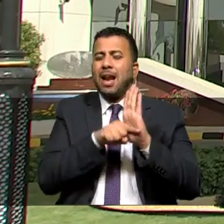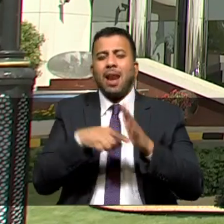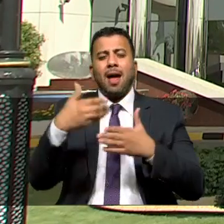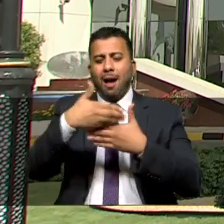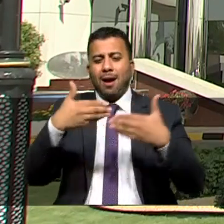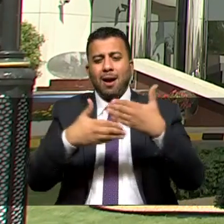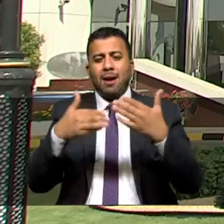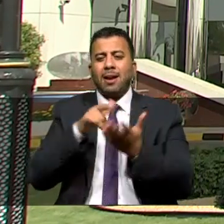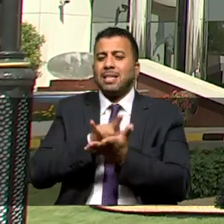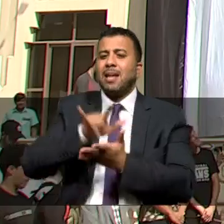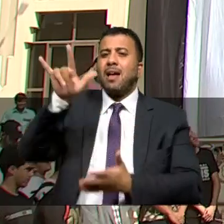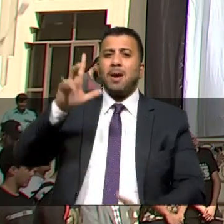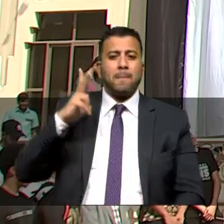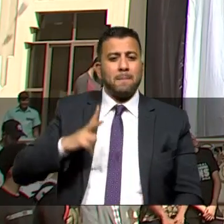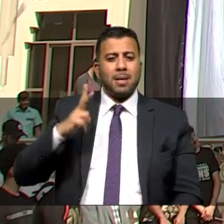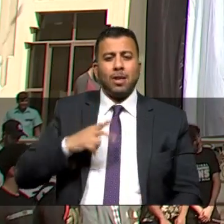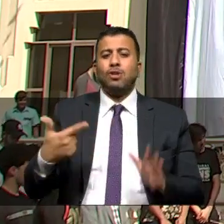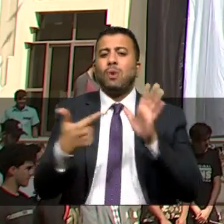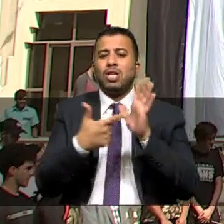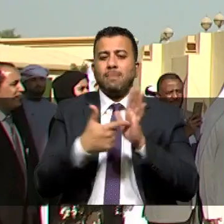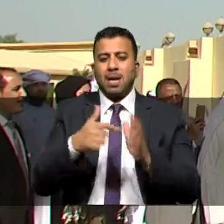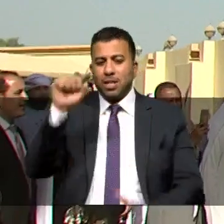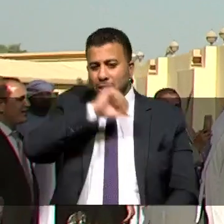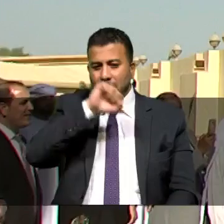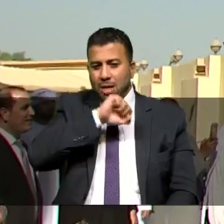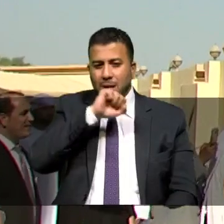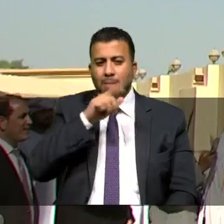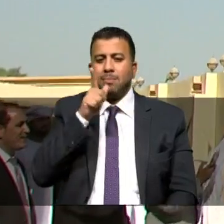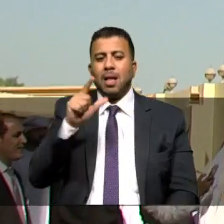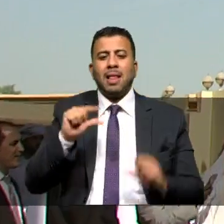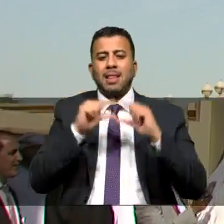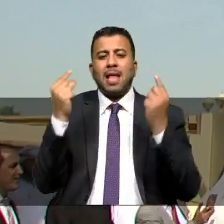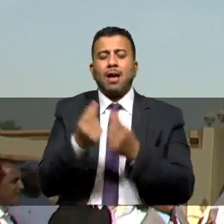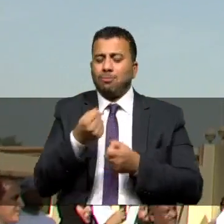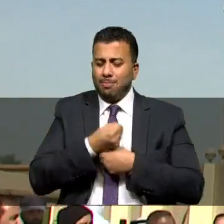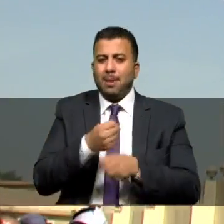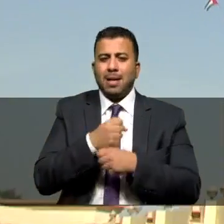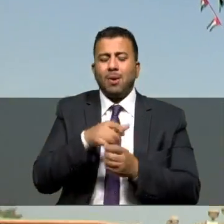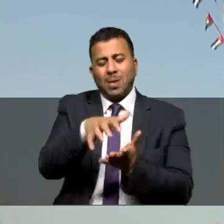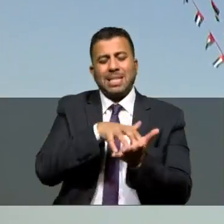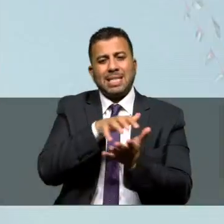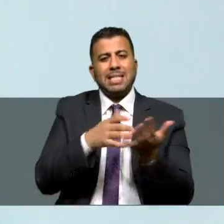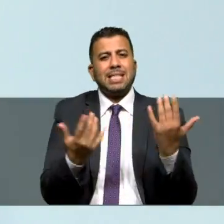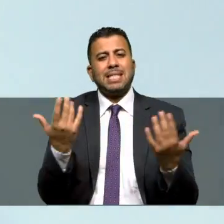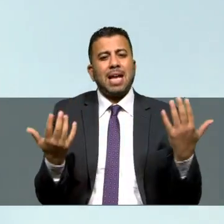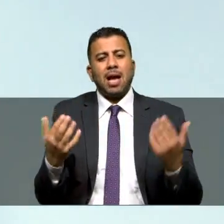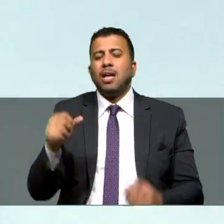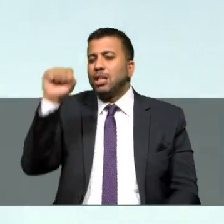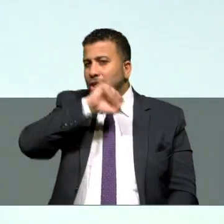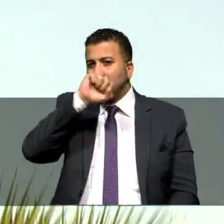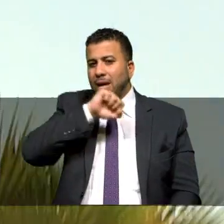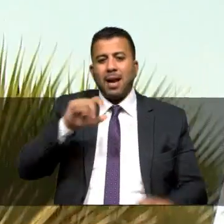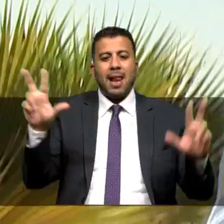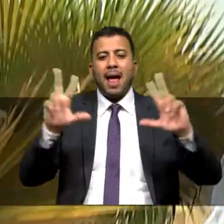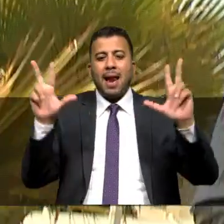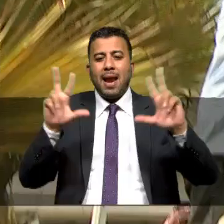ودائرة الطيران المدني وجامعة الشارقة ودائرة شؤون البلديات والزراعة ومؤسسة الشارقة